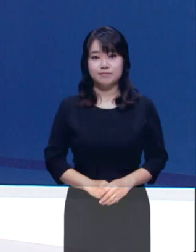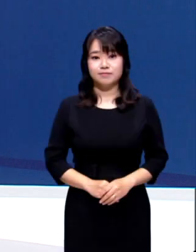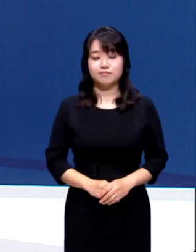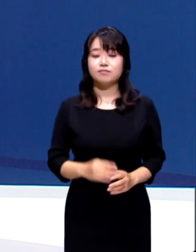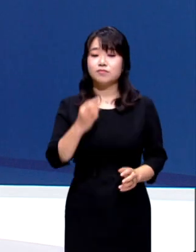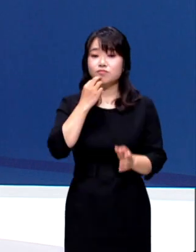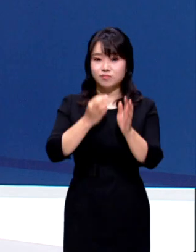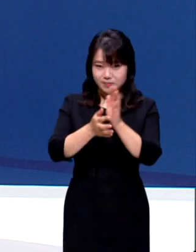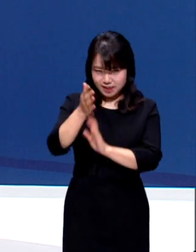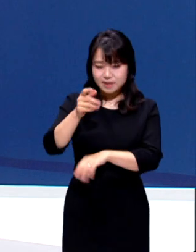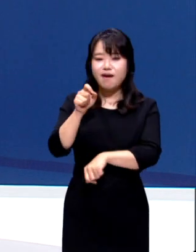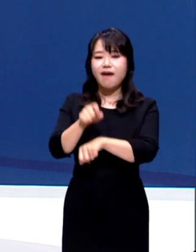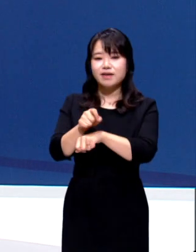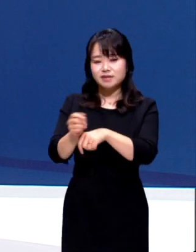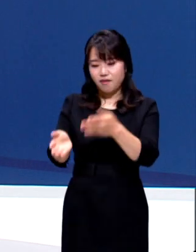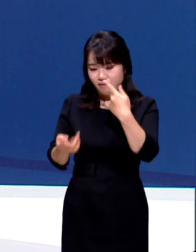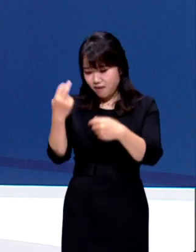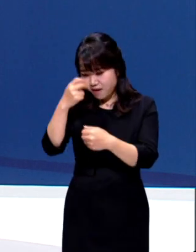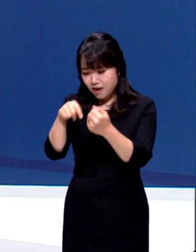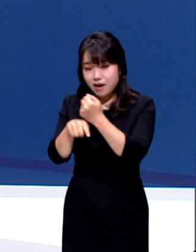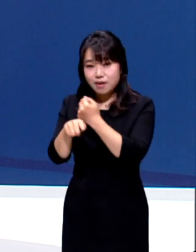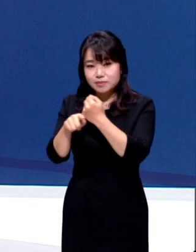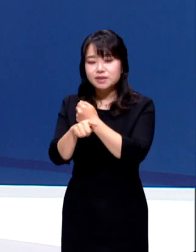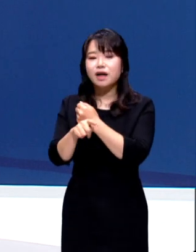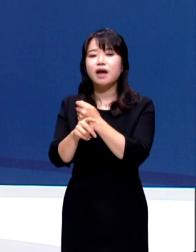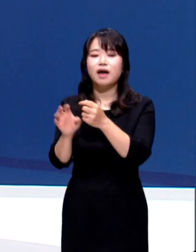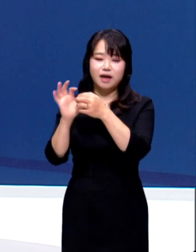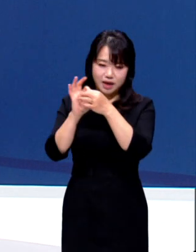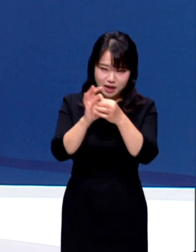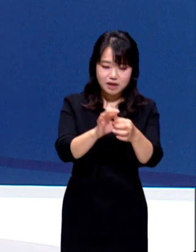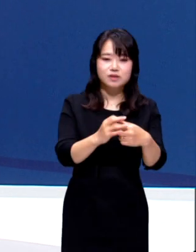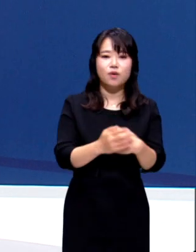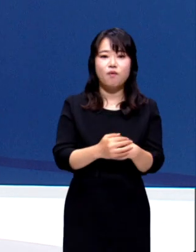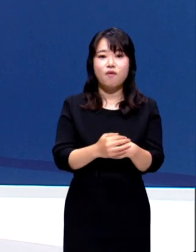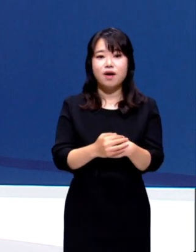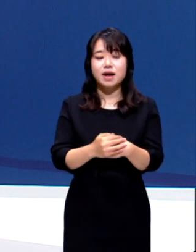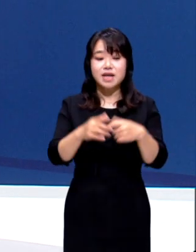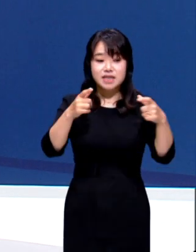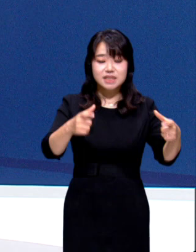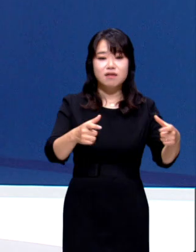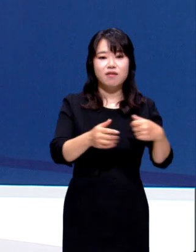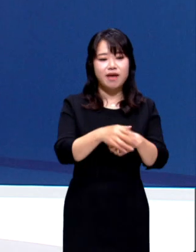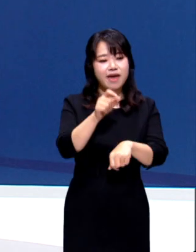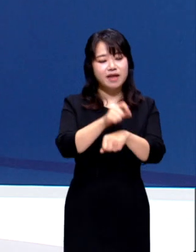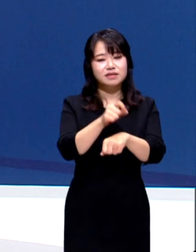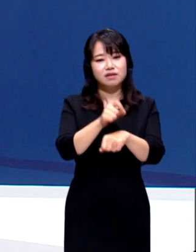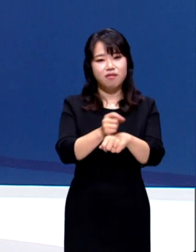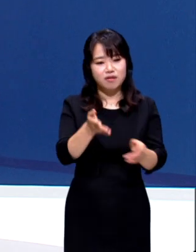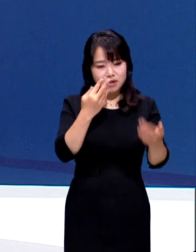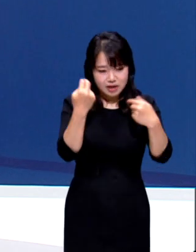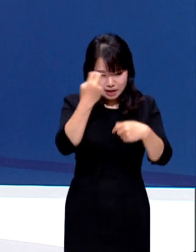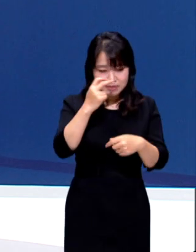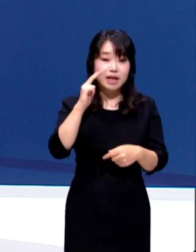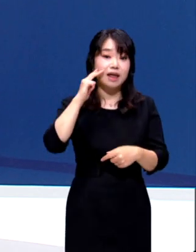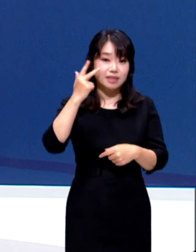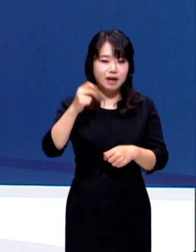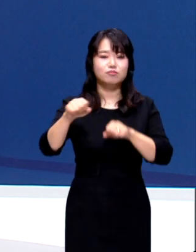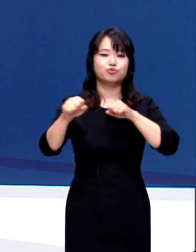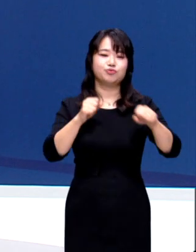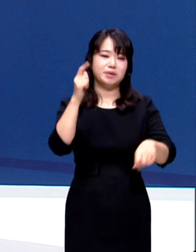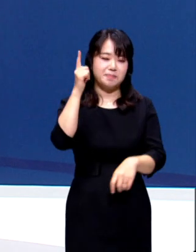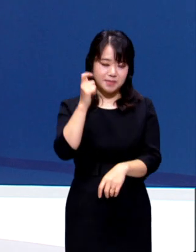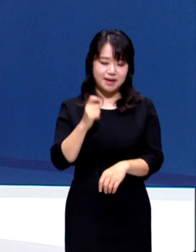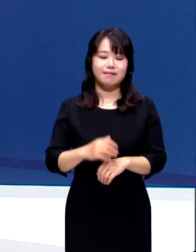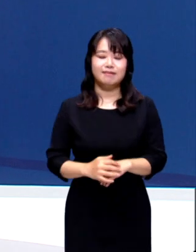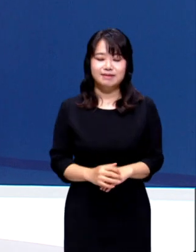네, 서울시 행정사무감사에 이어서 자치구의 한해 살림을 점검하는 지역의 행정사무감사도 다음 주부터 본격적으로